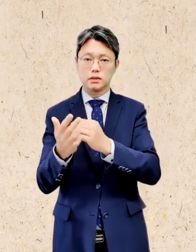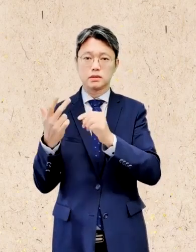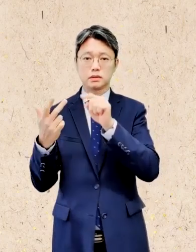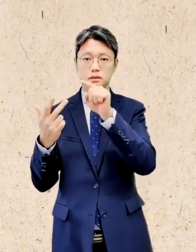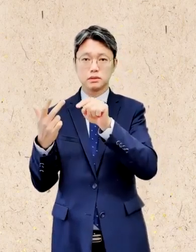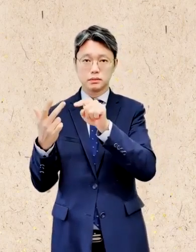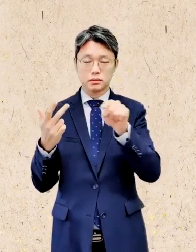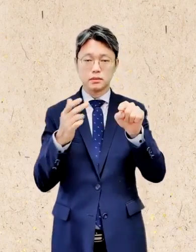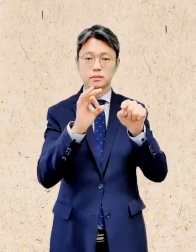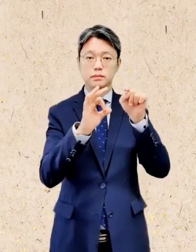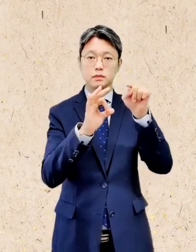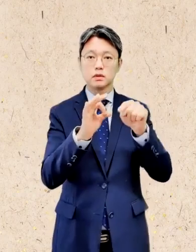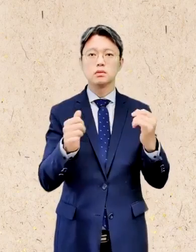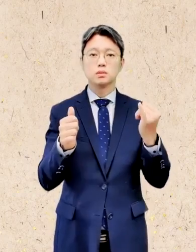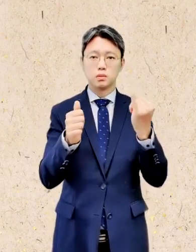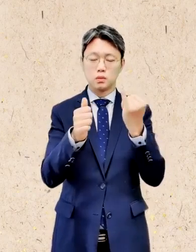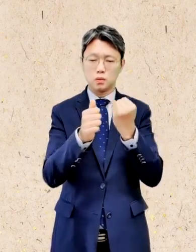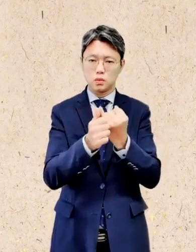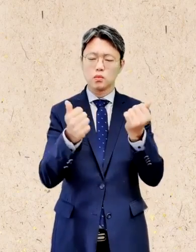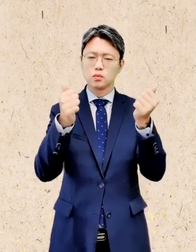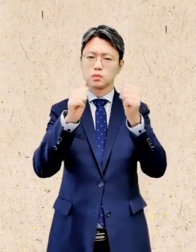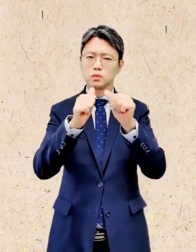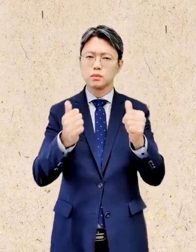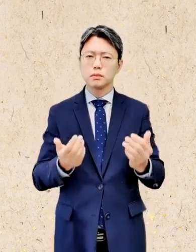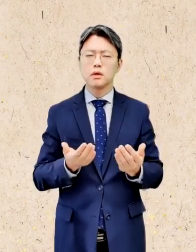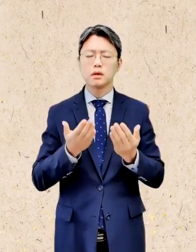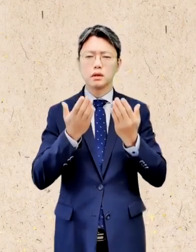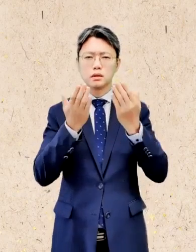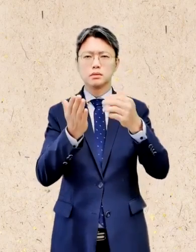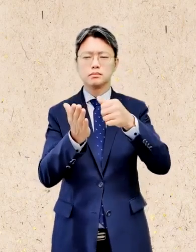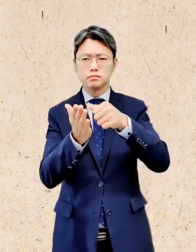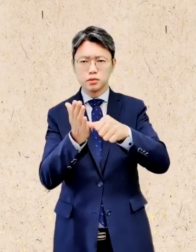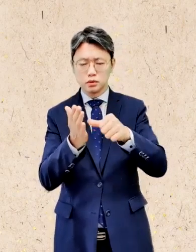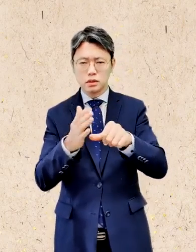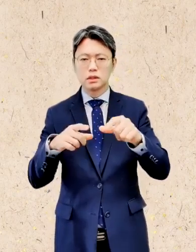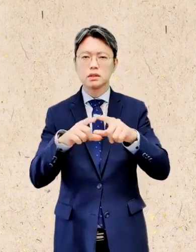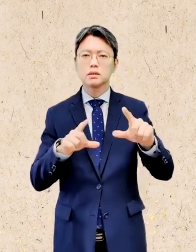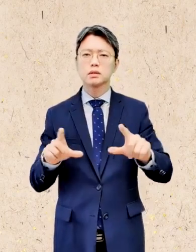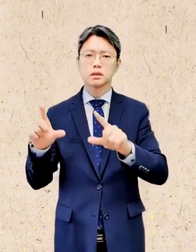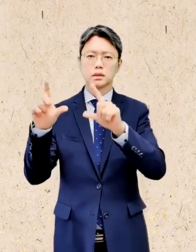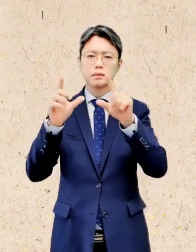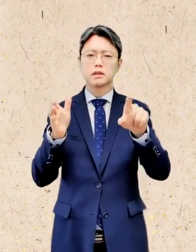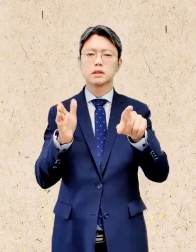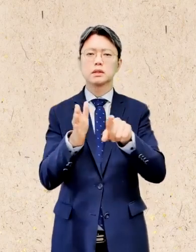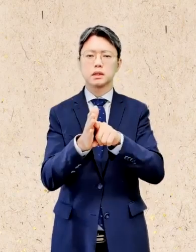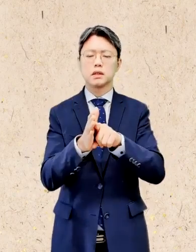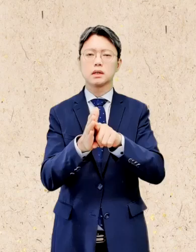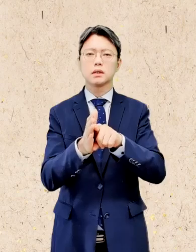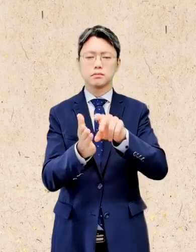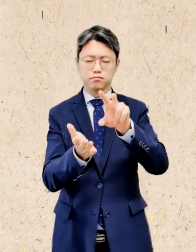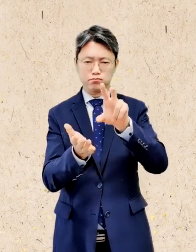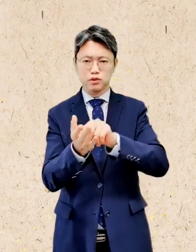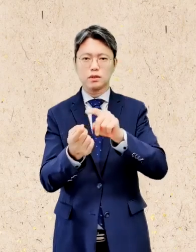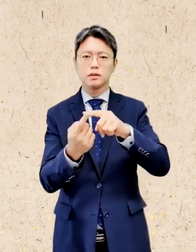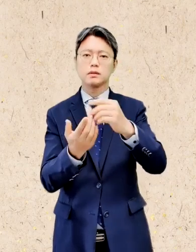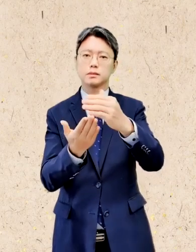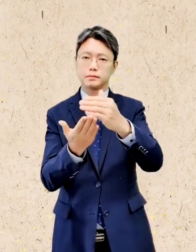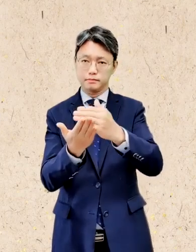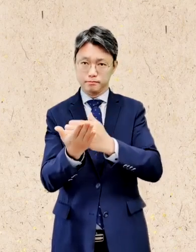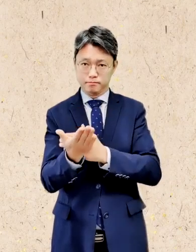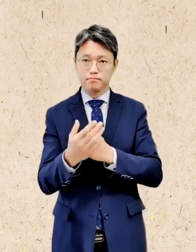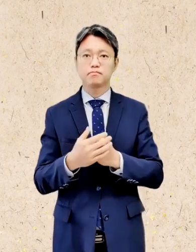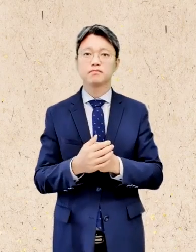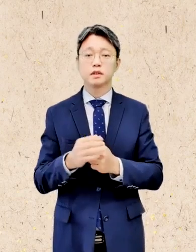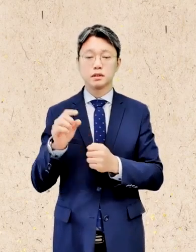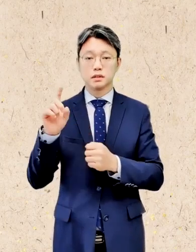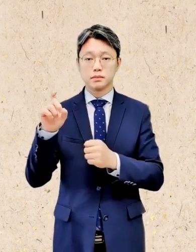10장은 결혼, 우상에게 바쳐진 재물 등 일상적 삶에서의 신앙생활의 문제를 다룹니다.